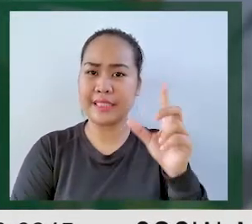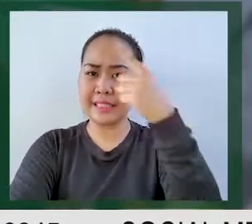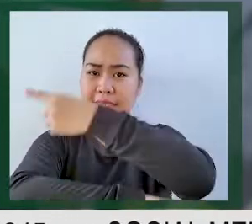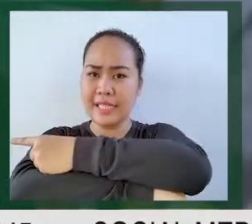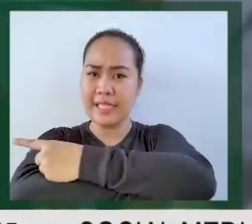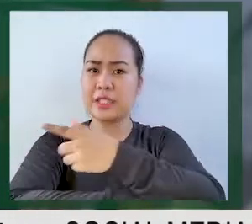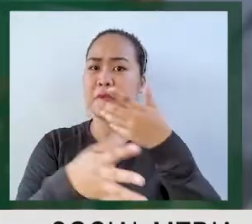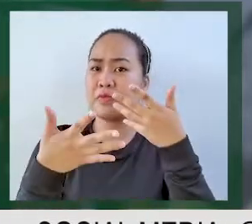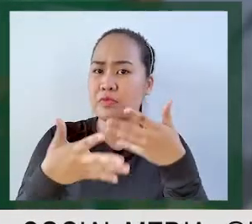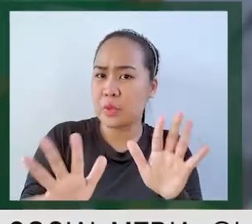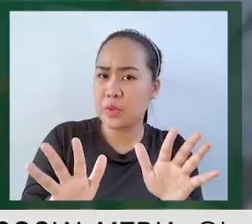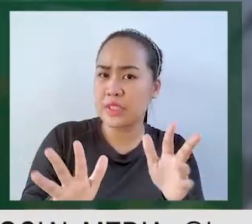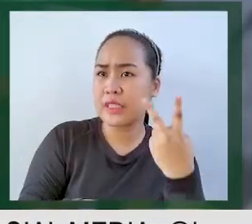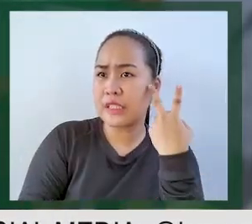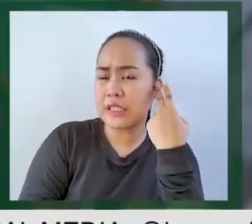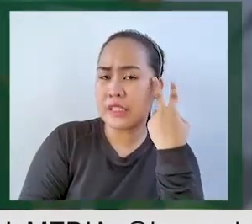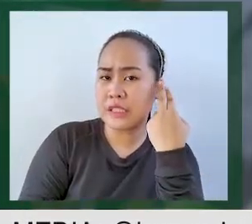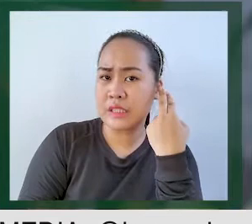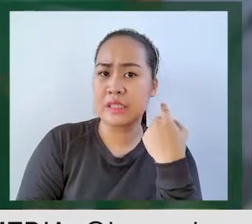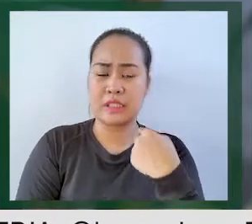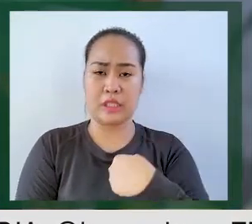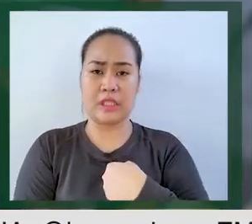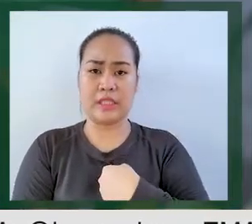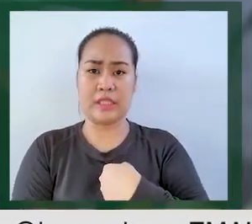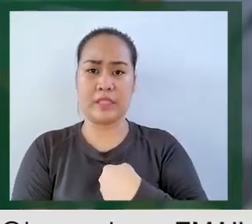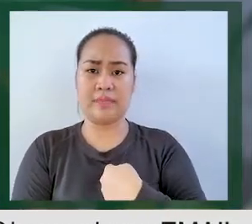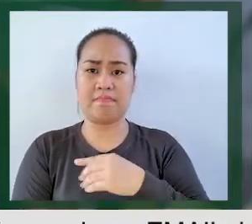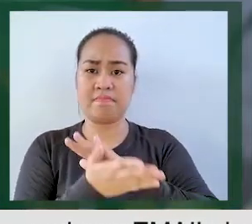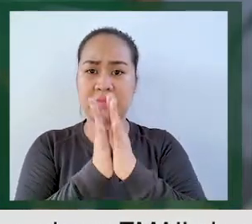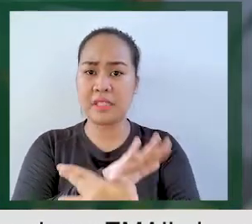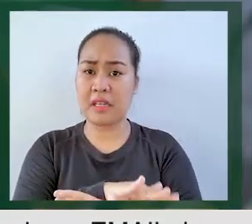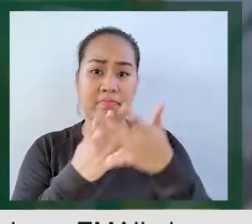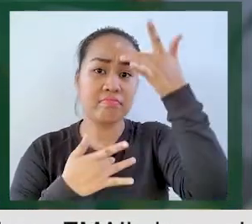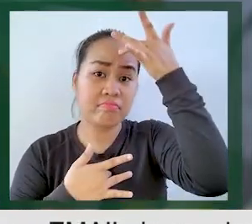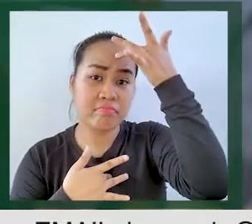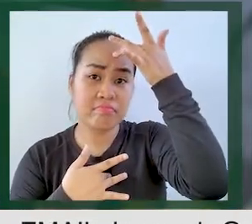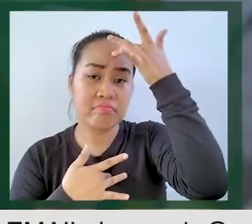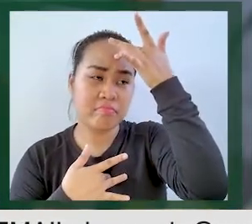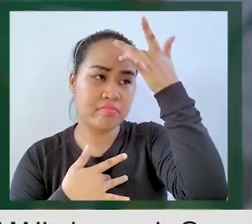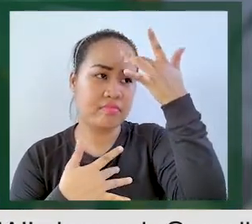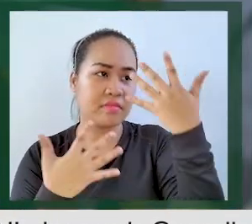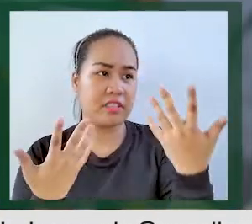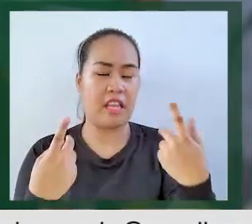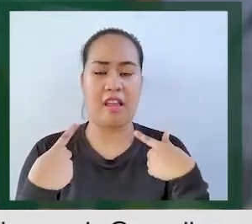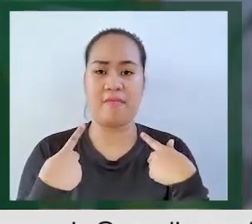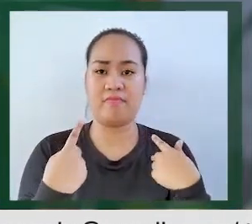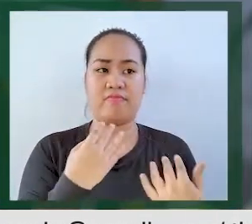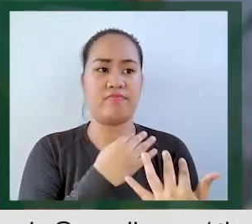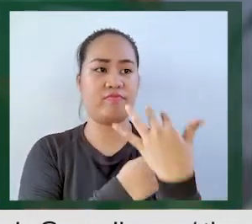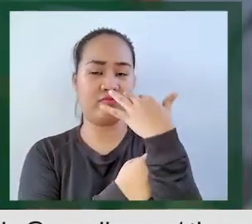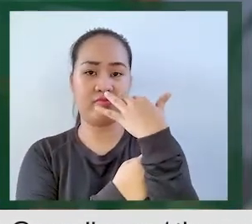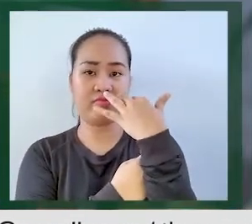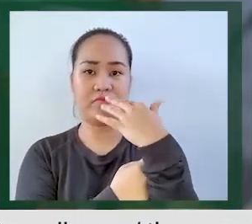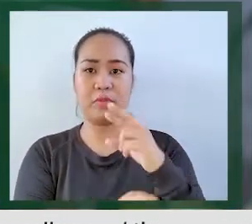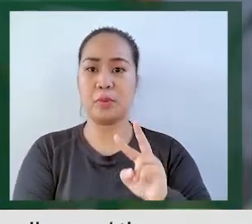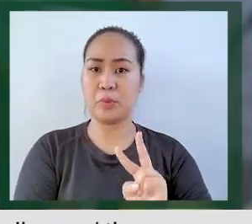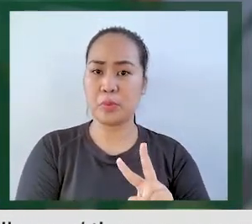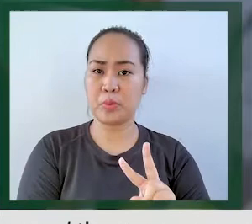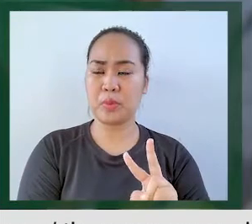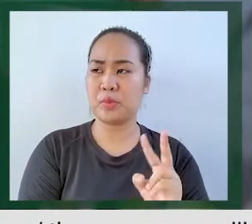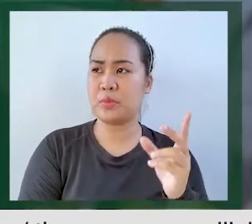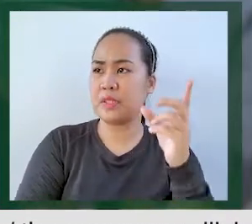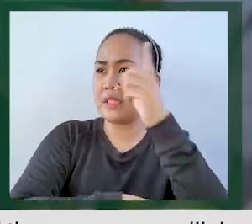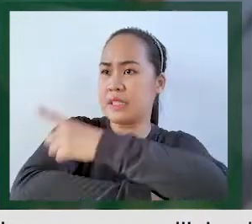magkasakit ako, maaring exposure ko kay barbero. Kung 2-3 days after si barbero